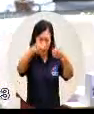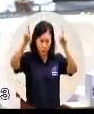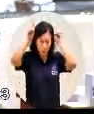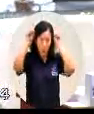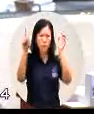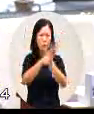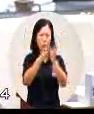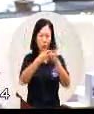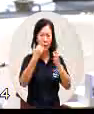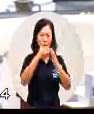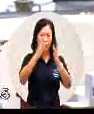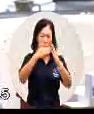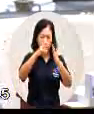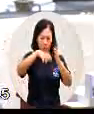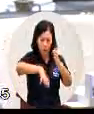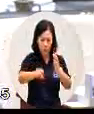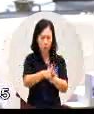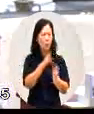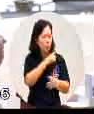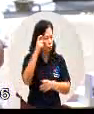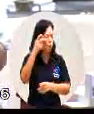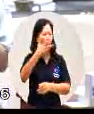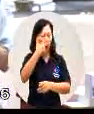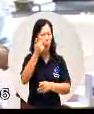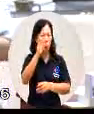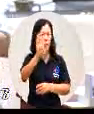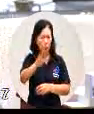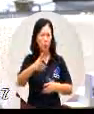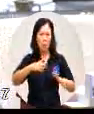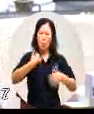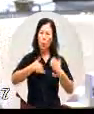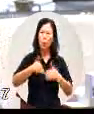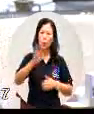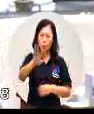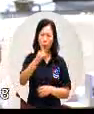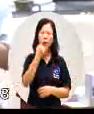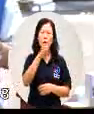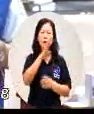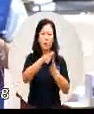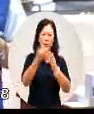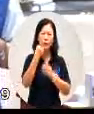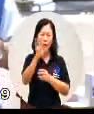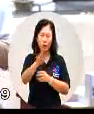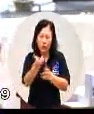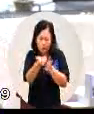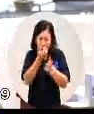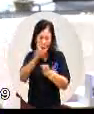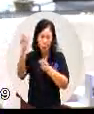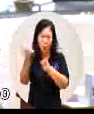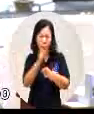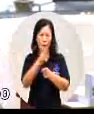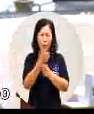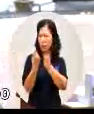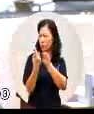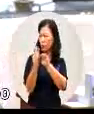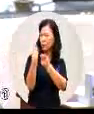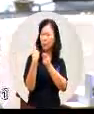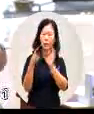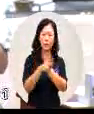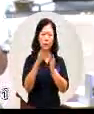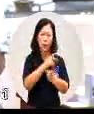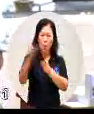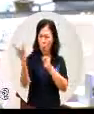大学区啊，大家很方便，很高兴。结果因为我们那个凡纳比吼，919前年的凡纳比台风了